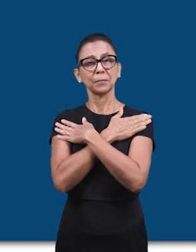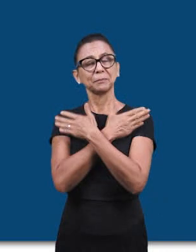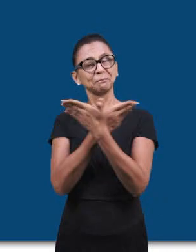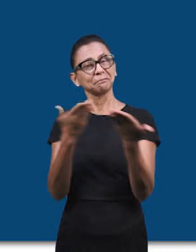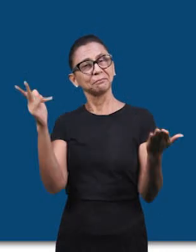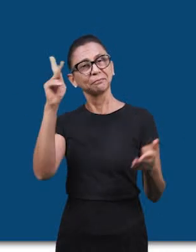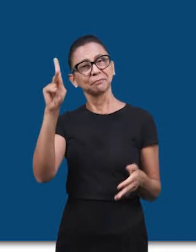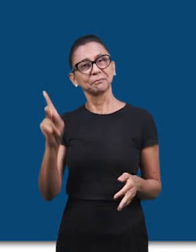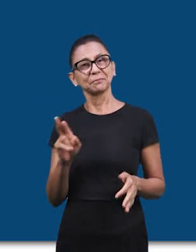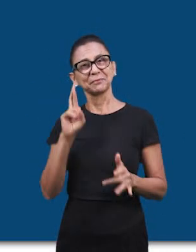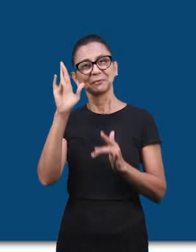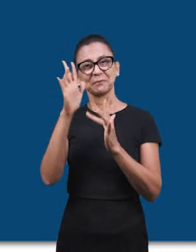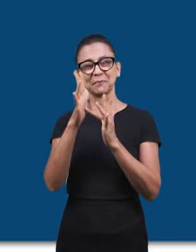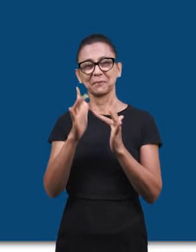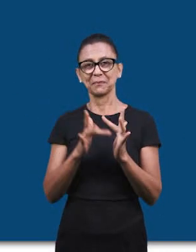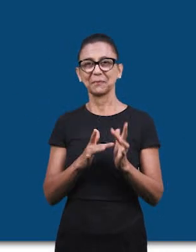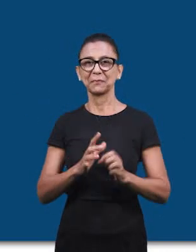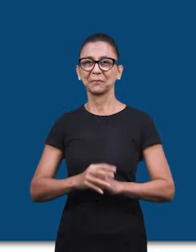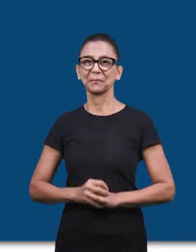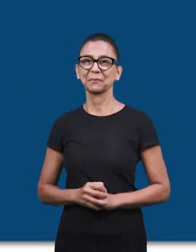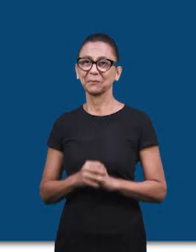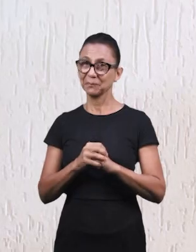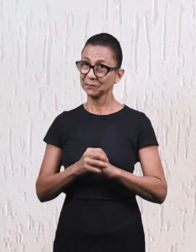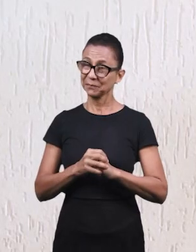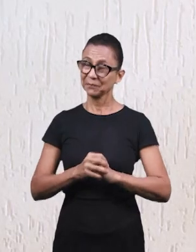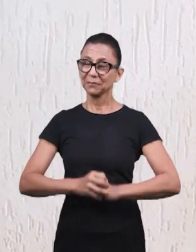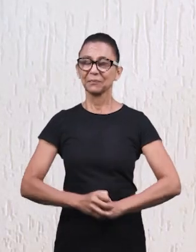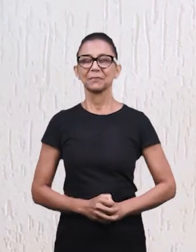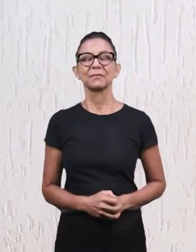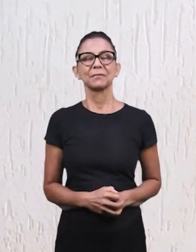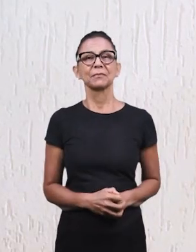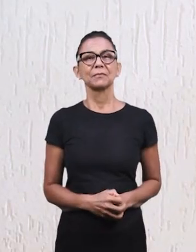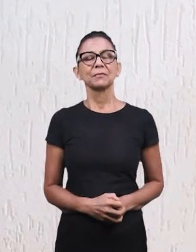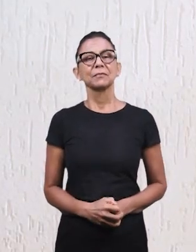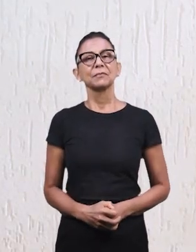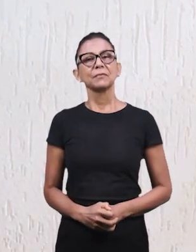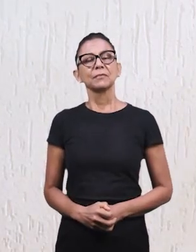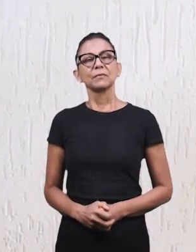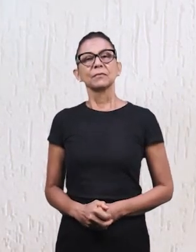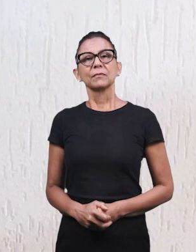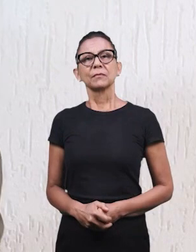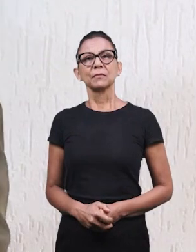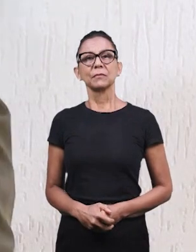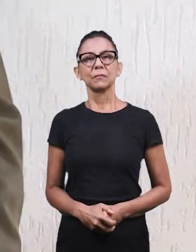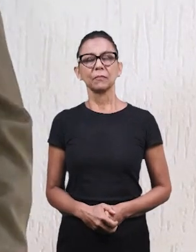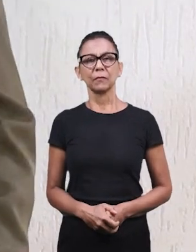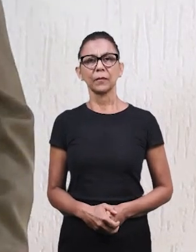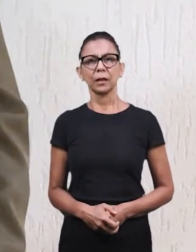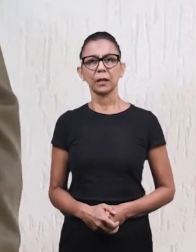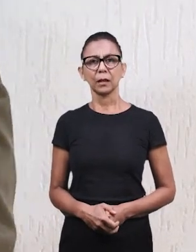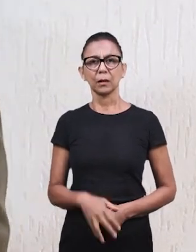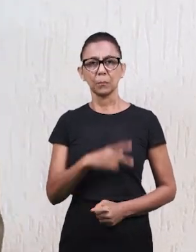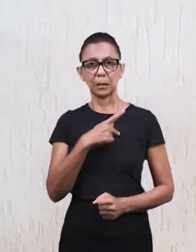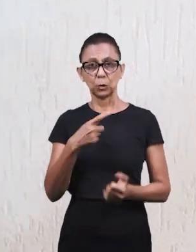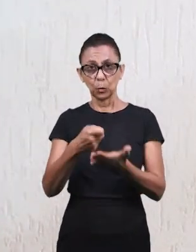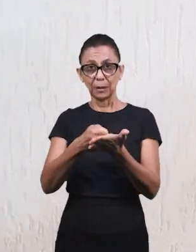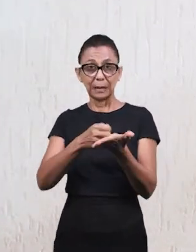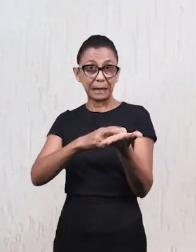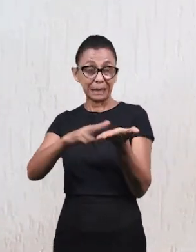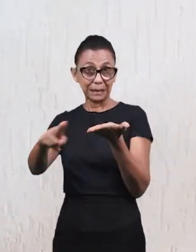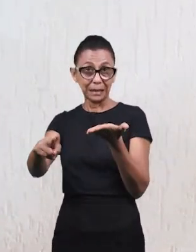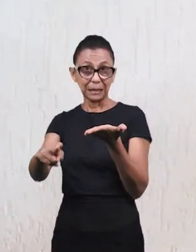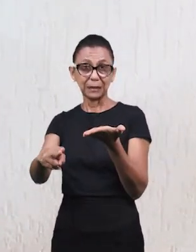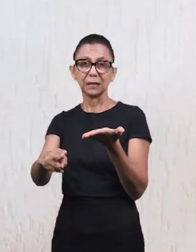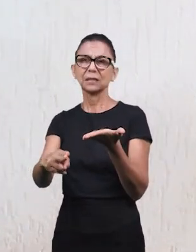пребывайте в молитвах. Римлянам 12:12. Обнимаю вас. Мир Божий всем. Аминь, братья и сестры. Это